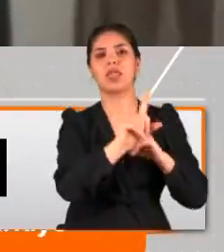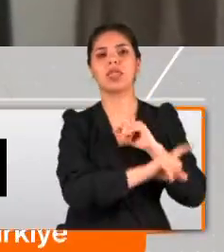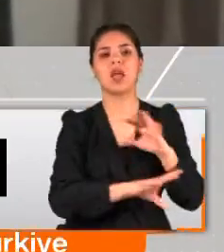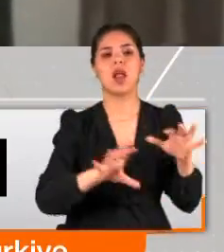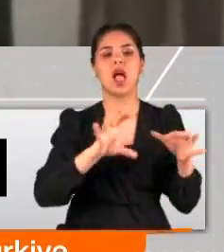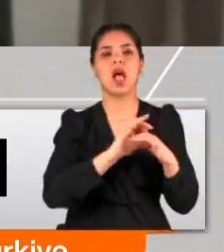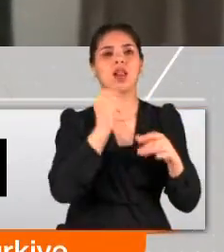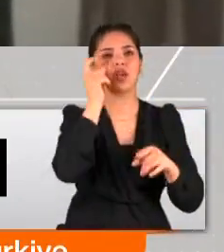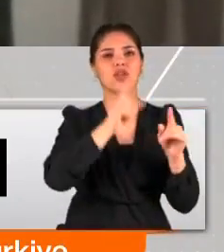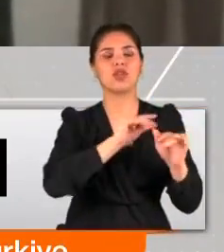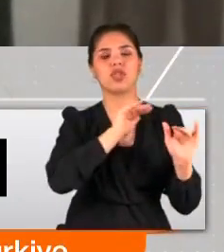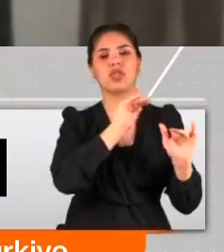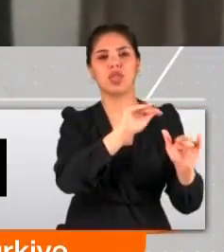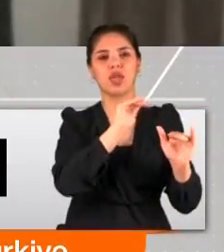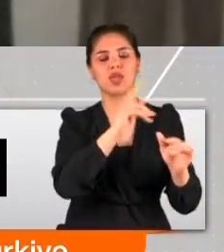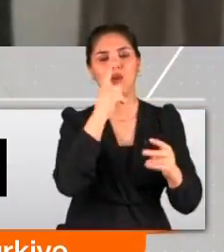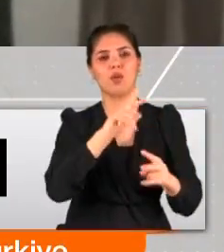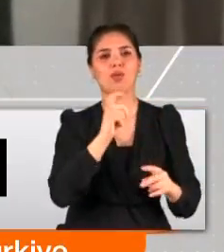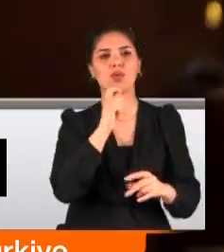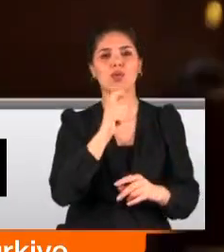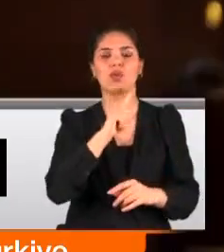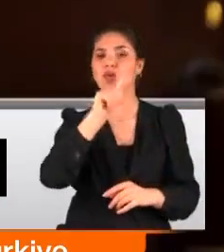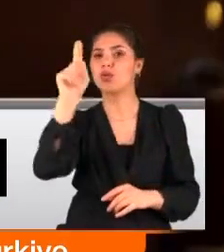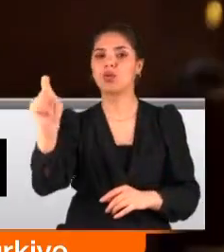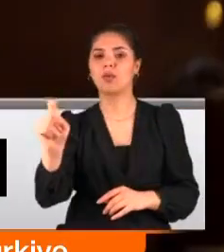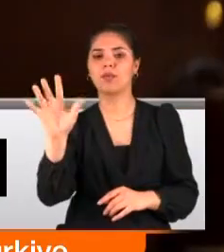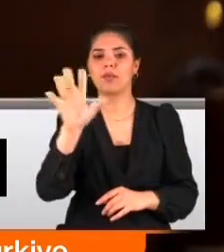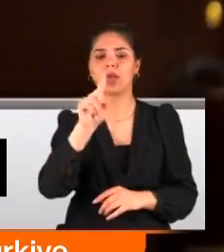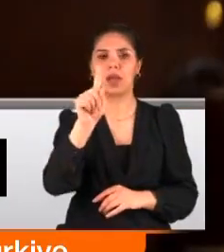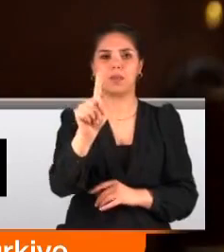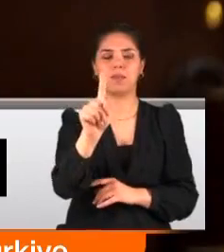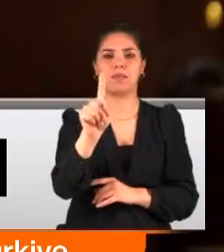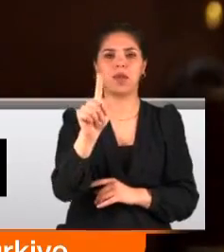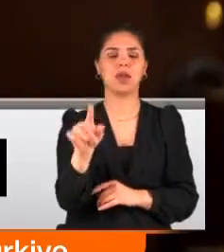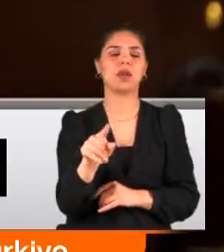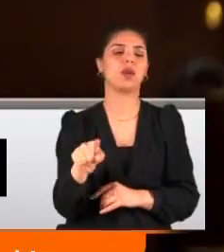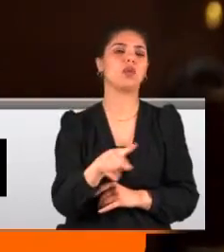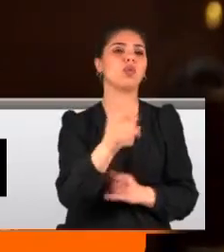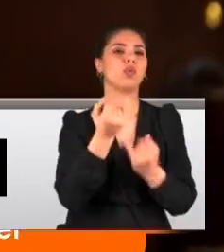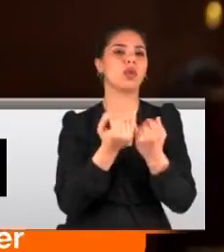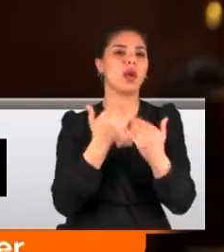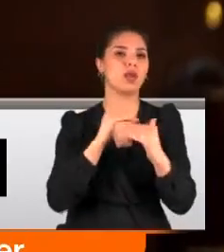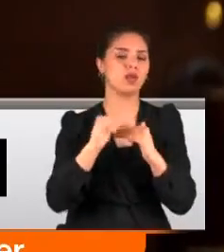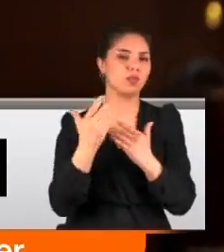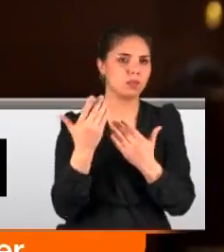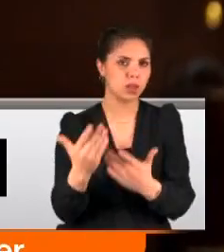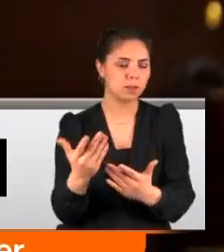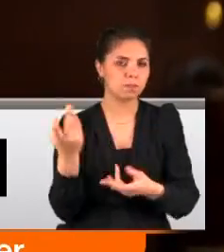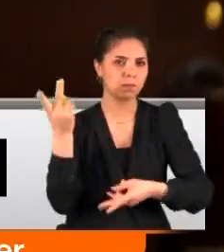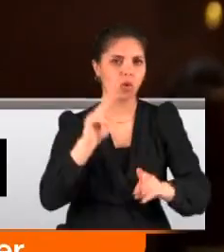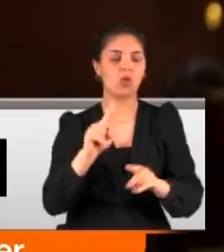ilişkili olan isimlere verdiği özgürlük vaatlerini sordu. 51 Kürt kardeşimizin